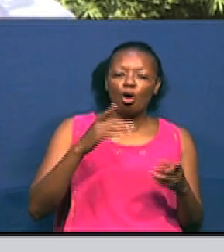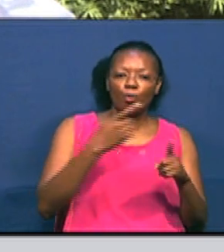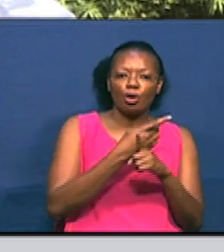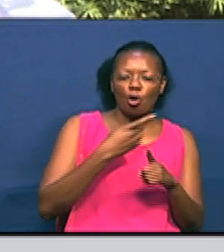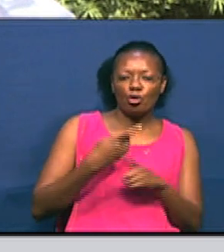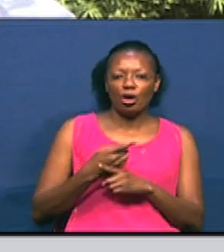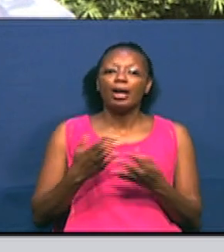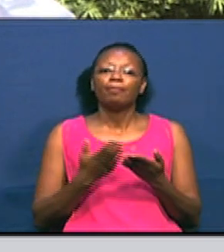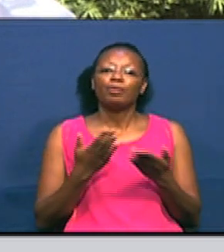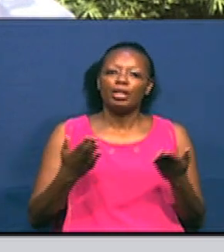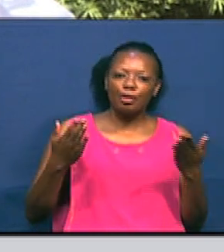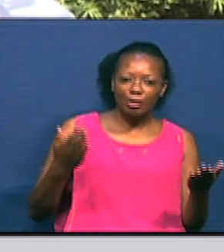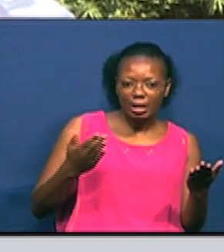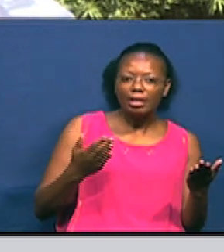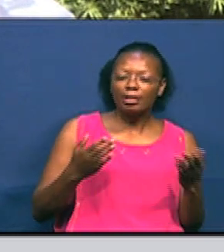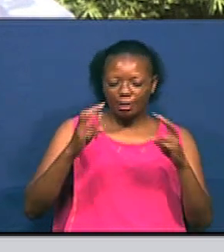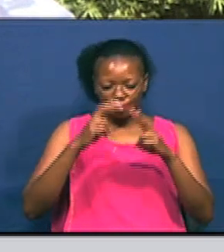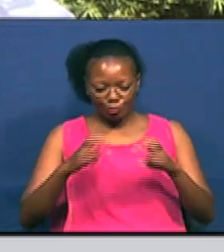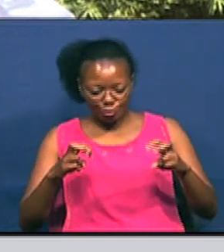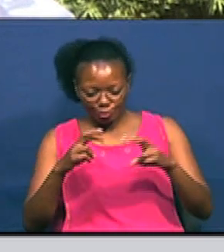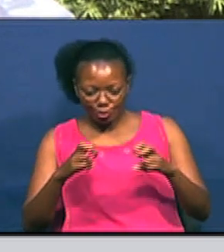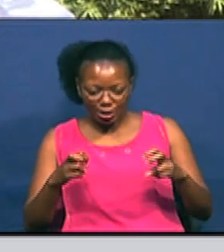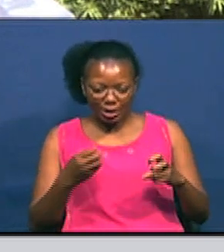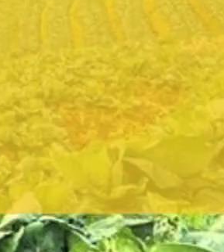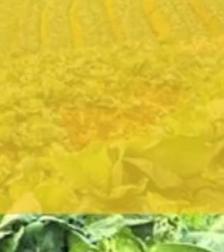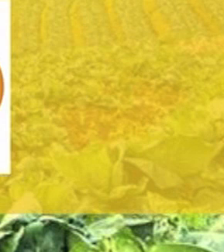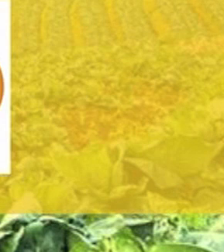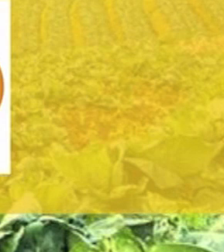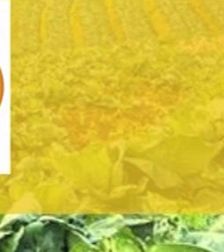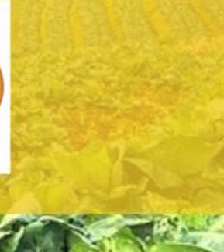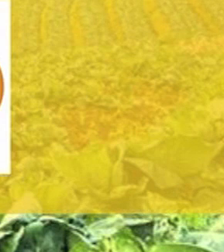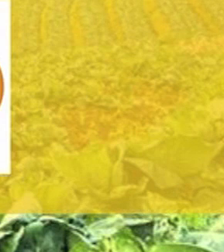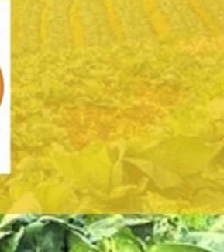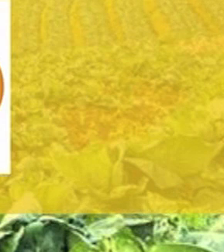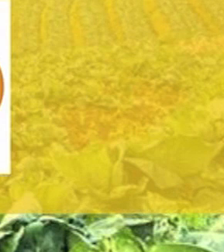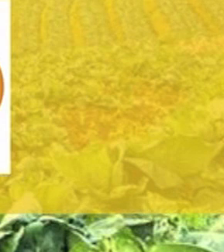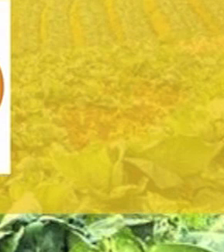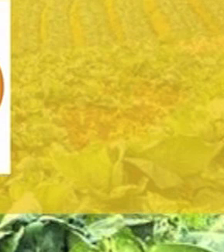ya juma ifuatayo. Tuchanganue mengi katika nyanja ya kilimo.